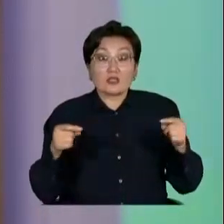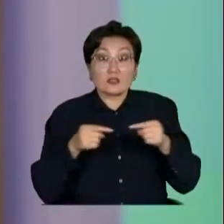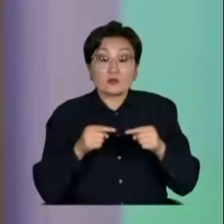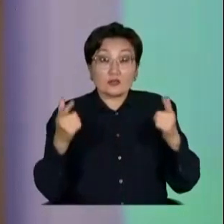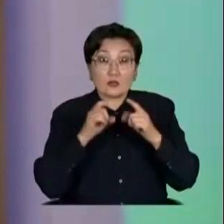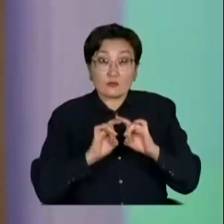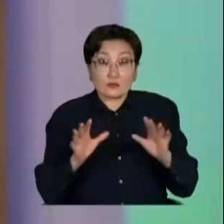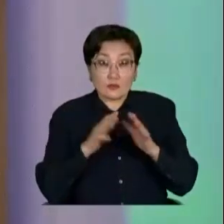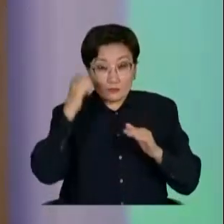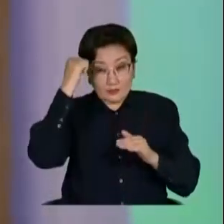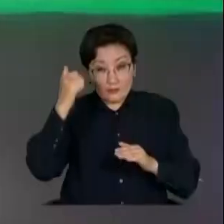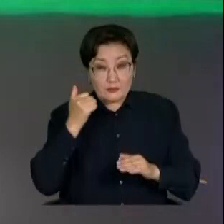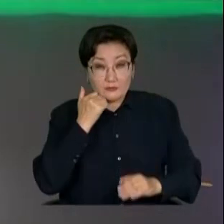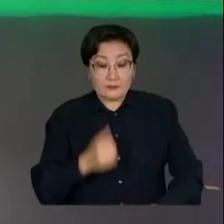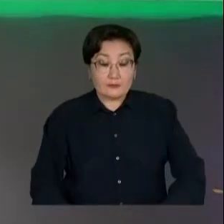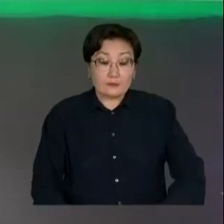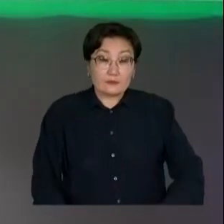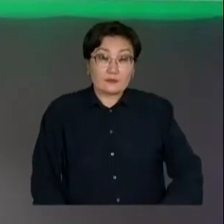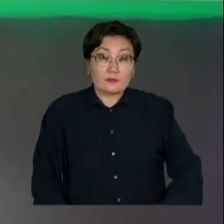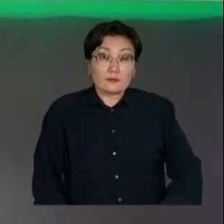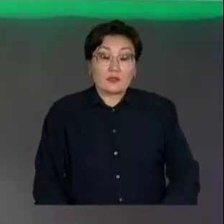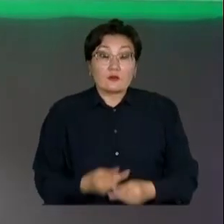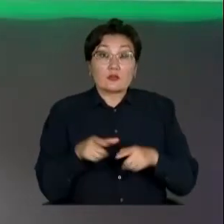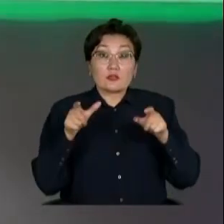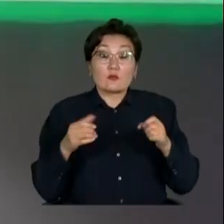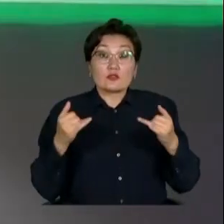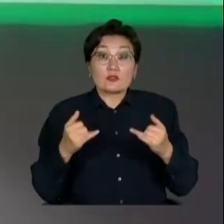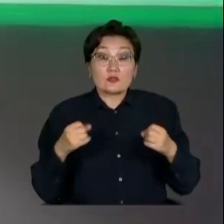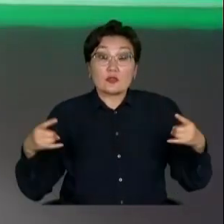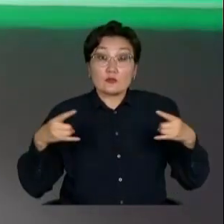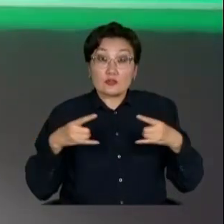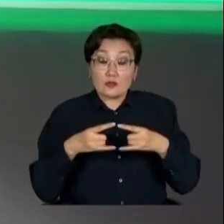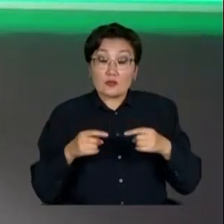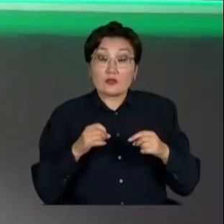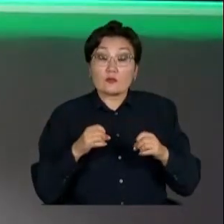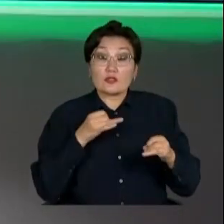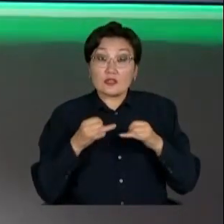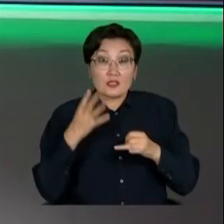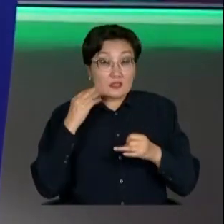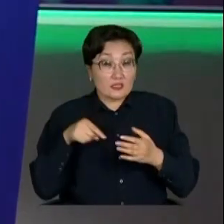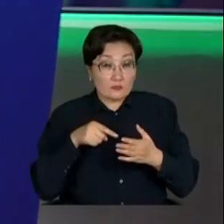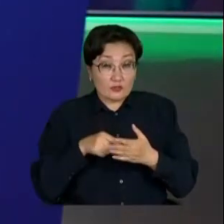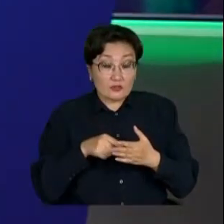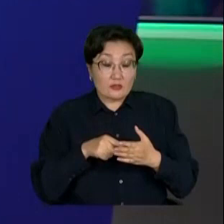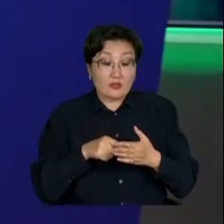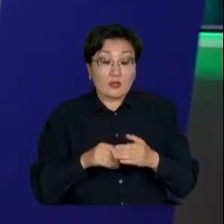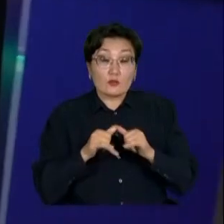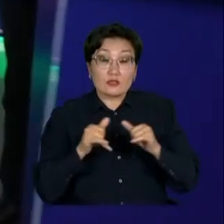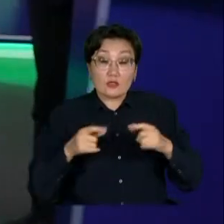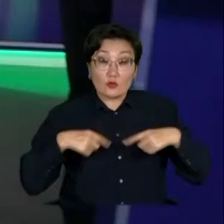ақпарат бергеніңізге көптен көп рахмет. Жақсы, рахмет. Құрметті көрерме, бүгін біздің эфирімізде сұхбат берген Алматы қаласын